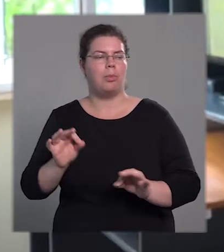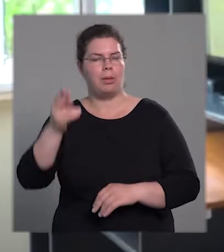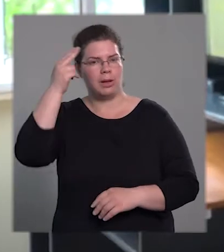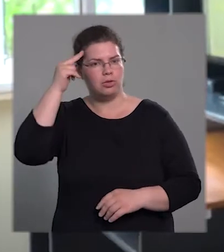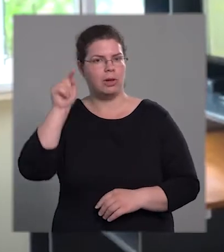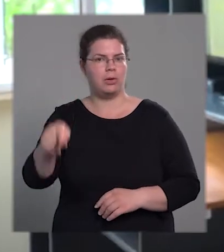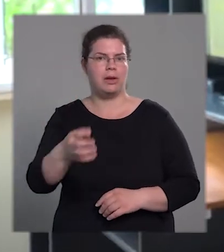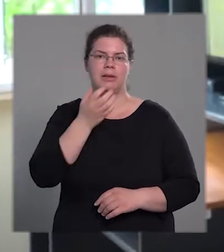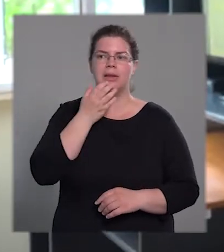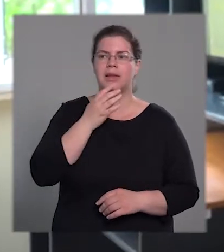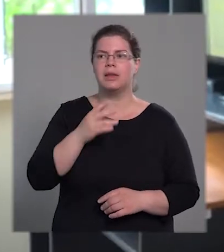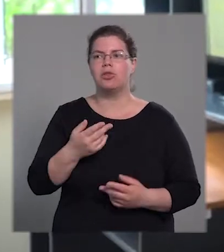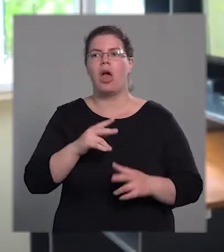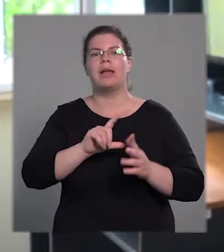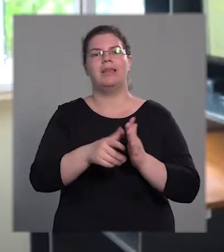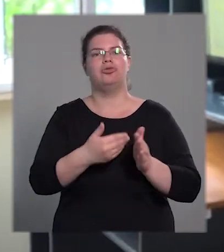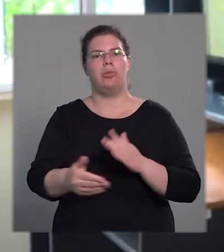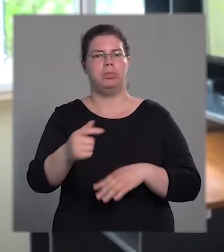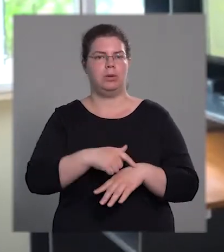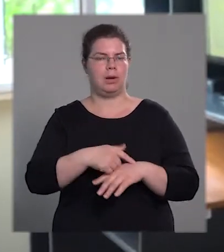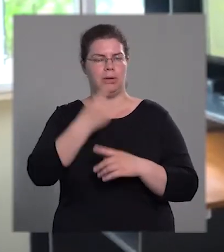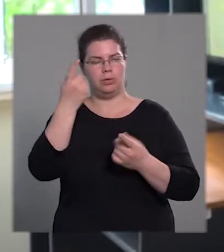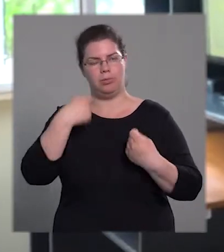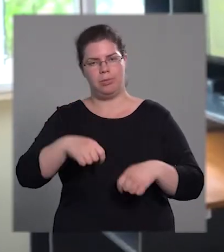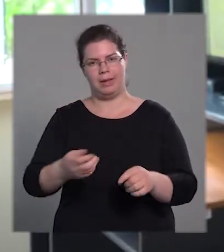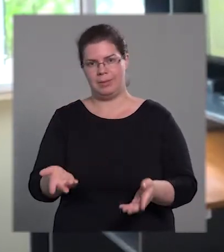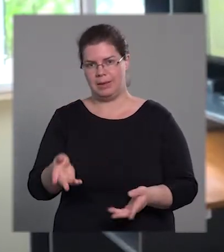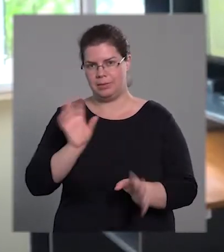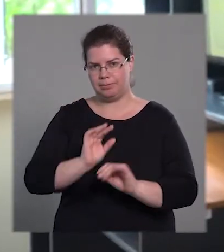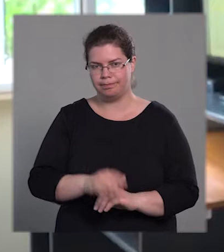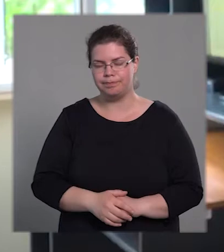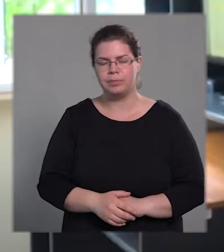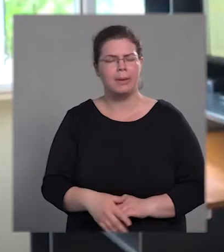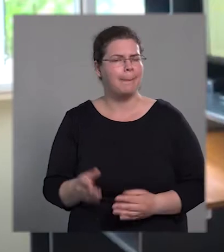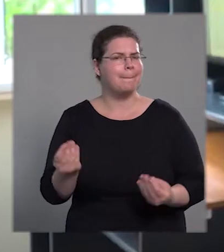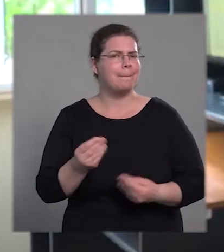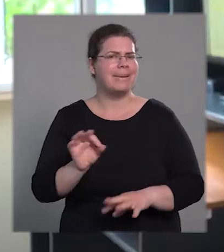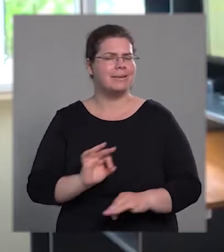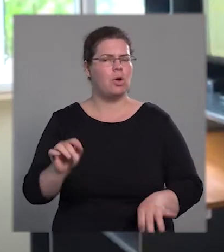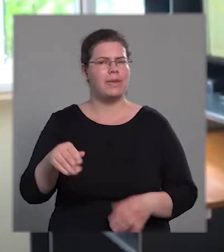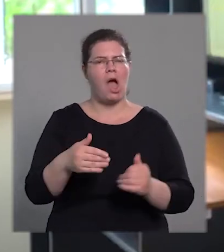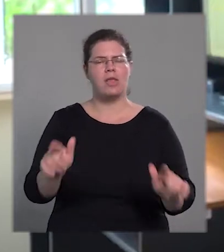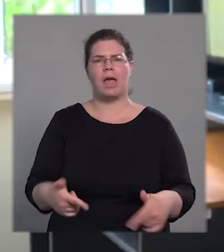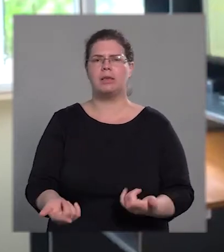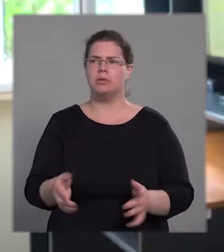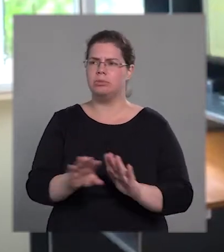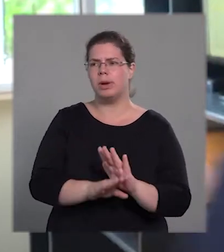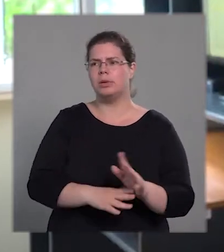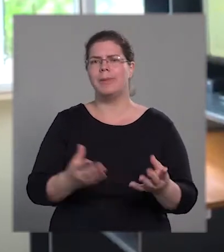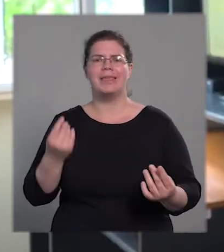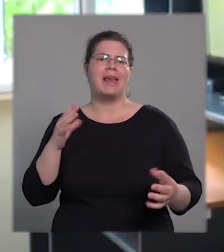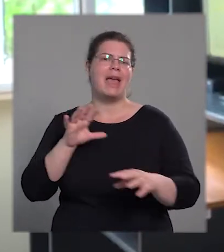későbbi óránkból be tudjuk ezeket építeni. Miért tartja jónak a Határtalanul programot, mennyire érte el a célját ez évben